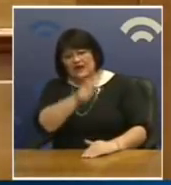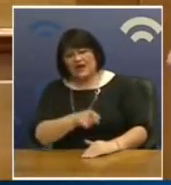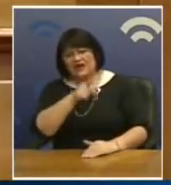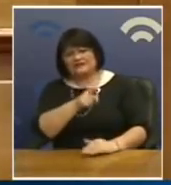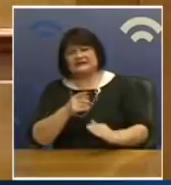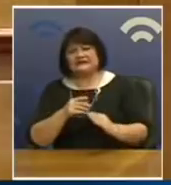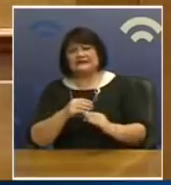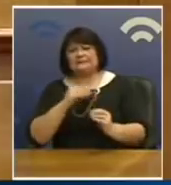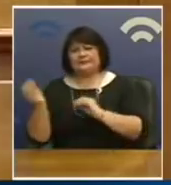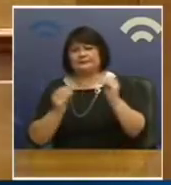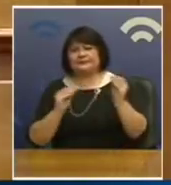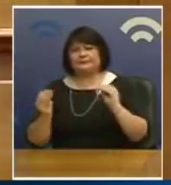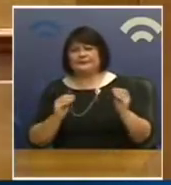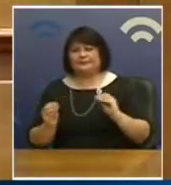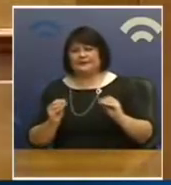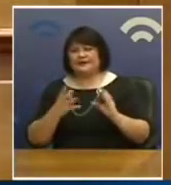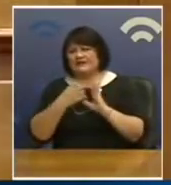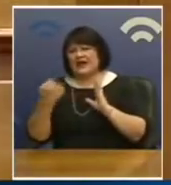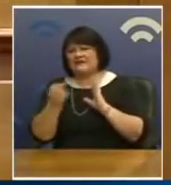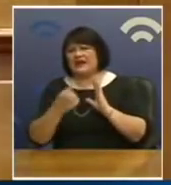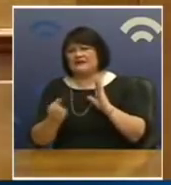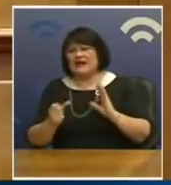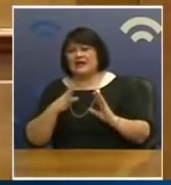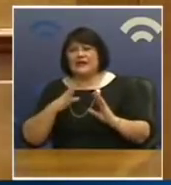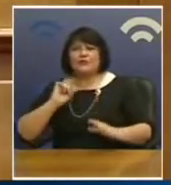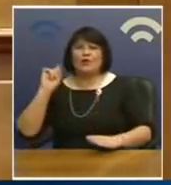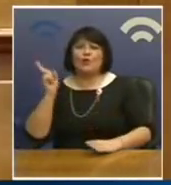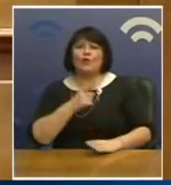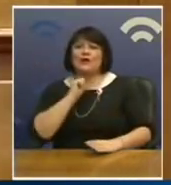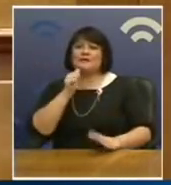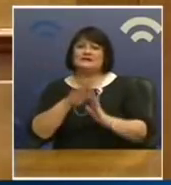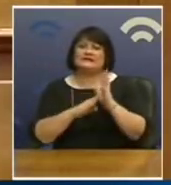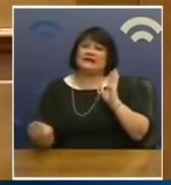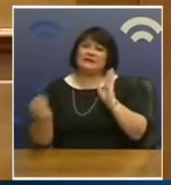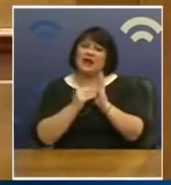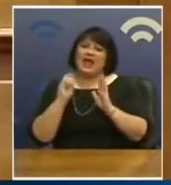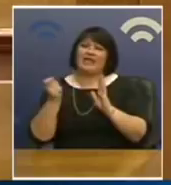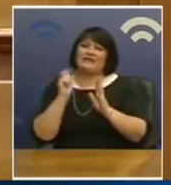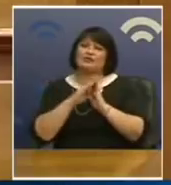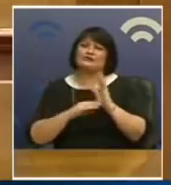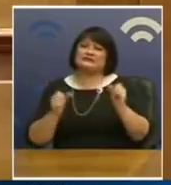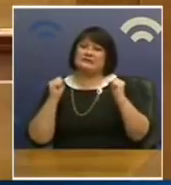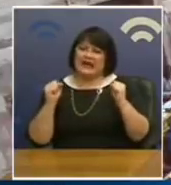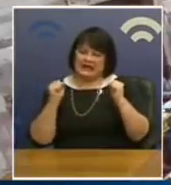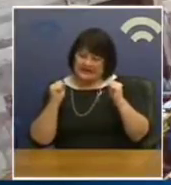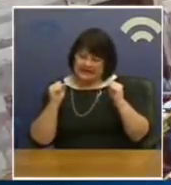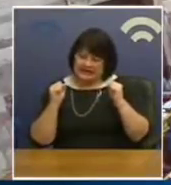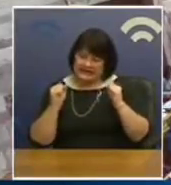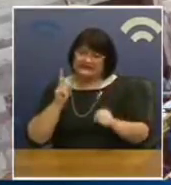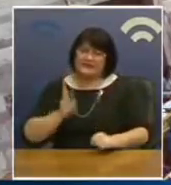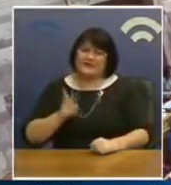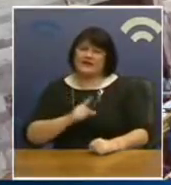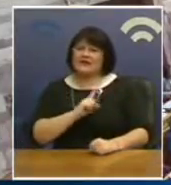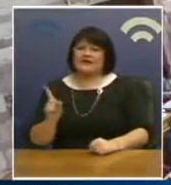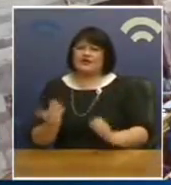σιγά ξυλώνετε. Θέλουμε να διασφαλιστεί και στο Σύνταγμα, ώστε να μην κινδυνεύει από τις νεοφιλελεύθερες και